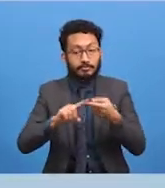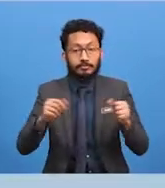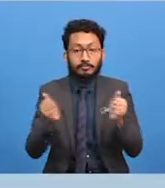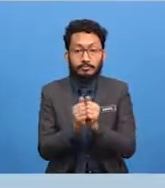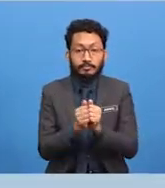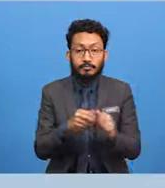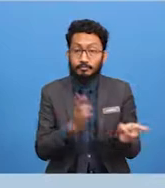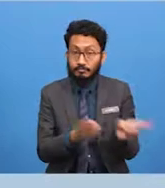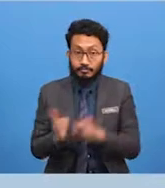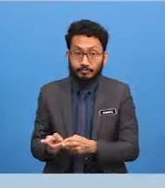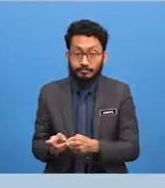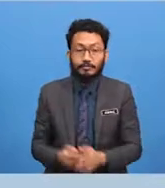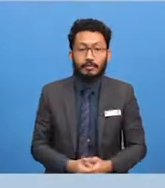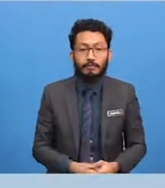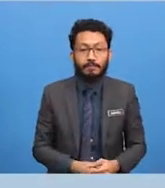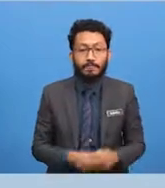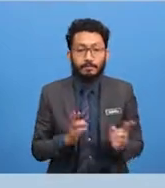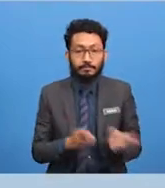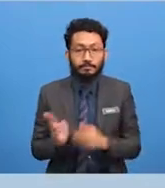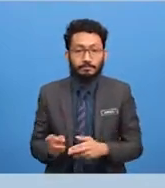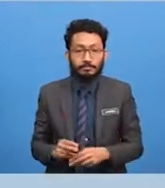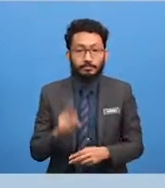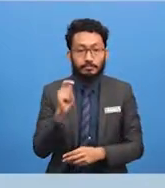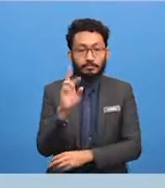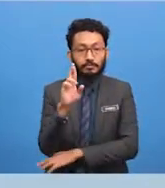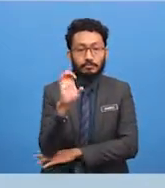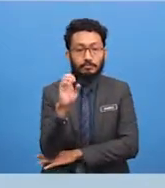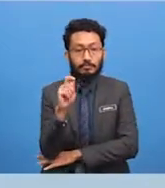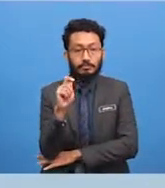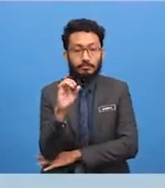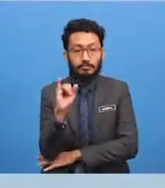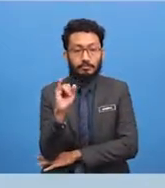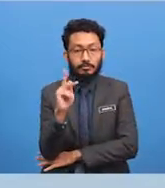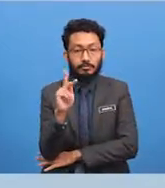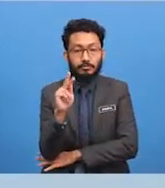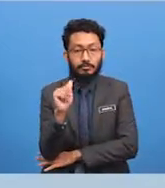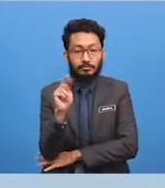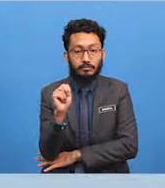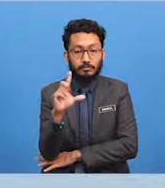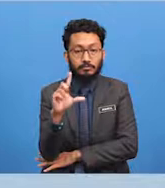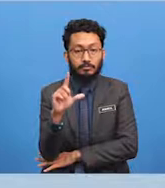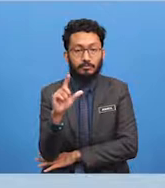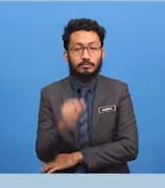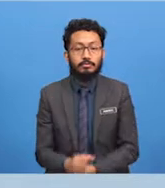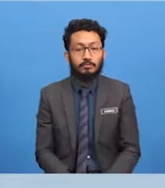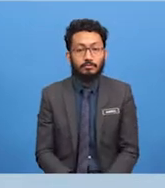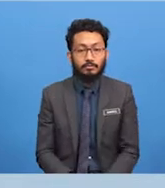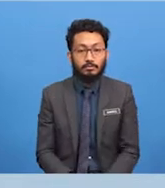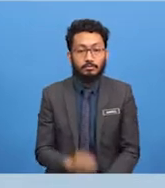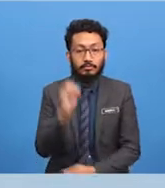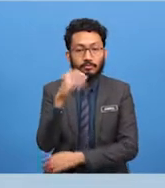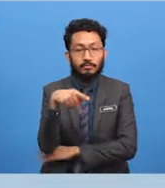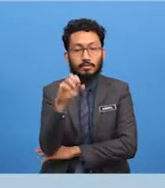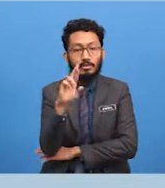rancangan strategik, rancangan taktikal dan rancangan operasi seperti berikut.